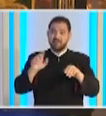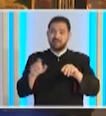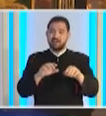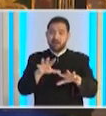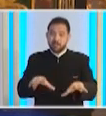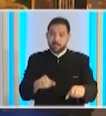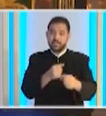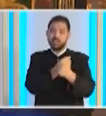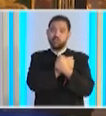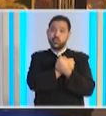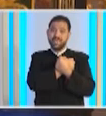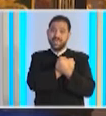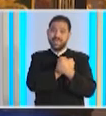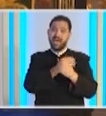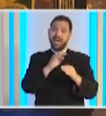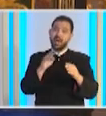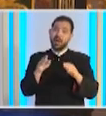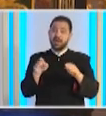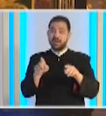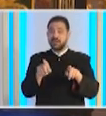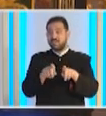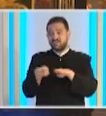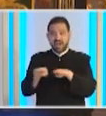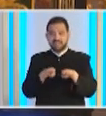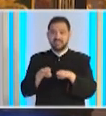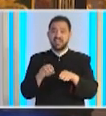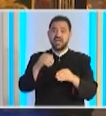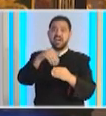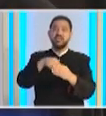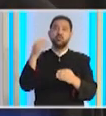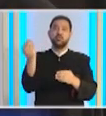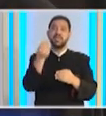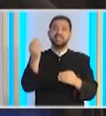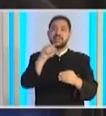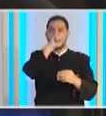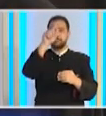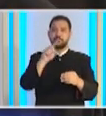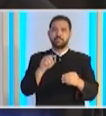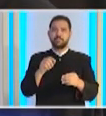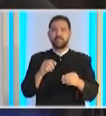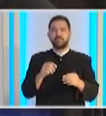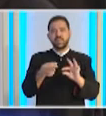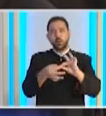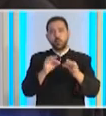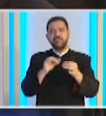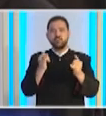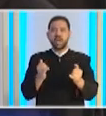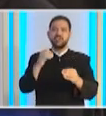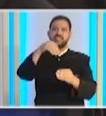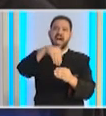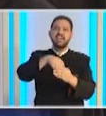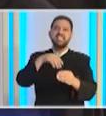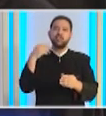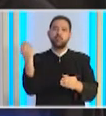decât îndumnezeirea sau, și viceversa? Până la urmă, termenul acesta de îndumnezeire este